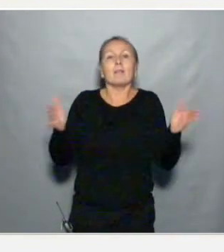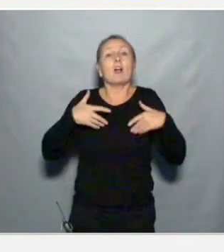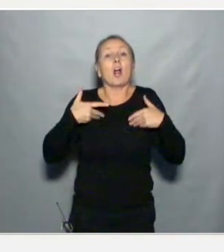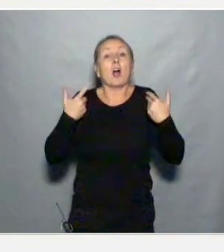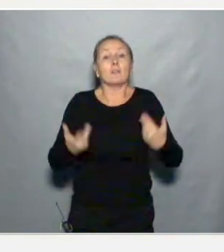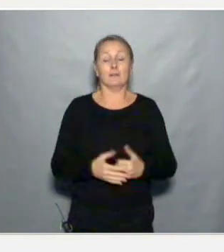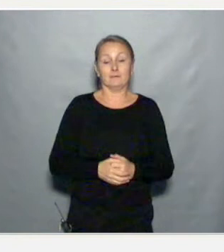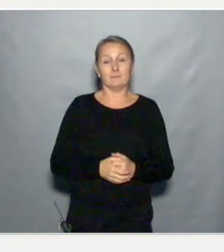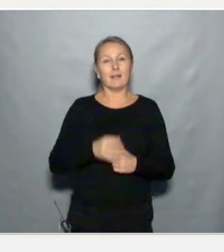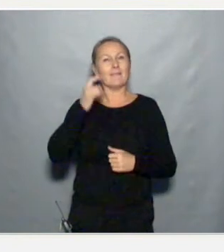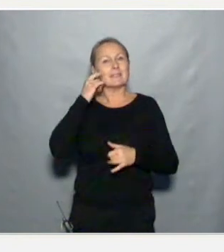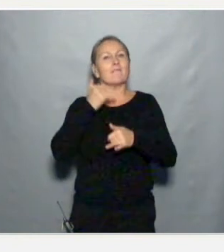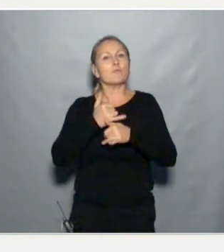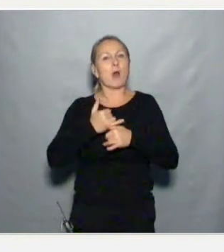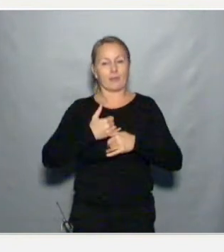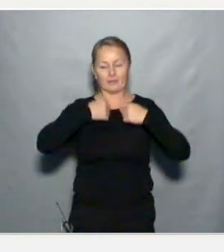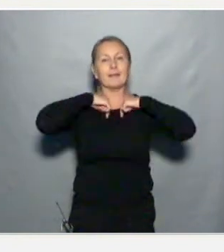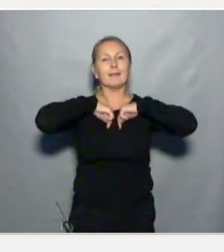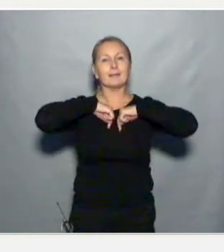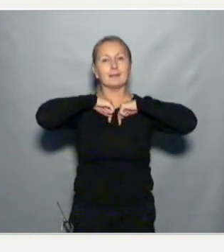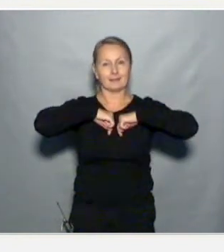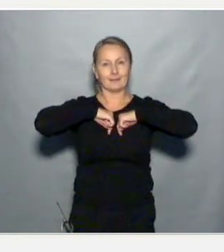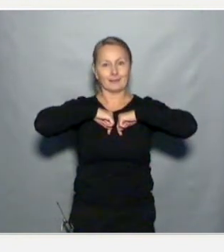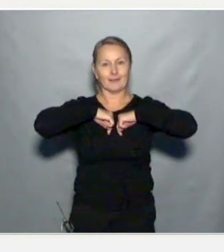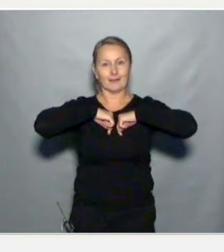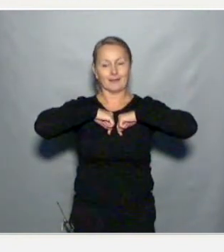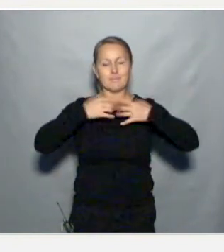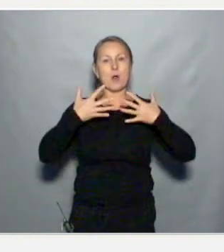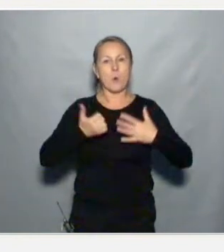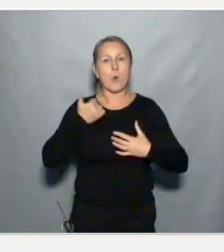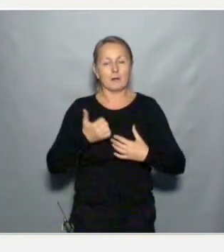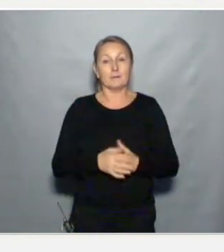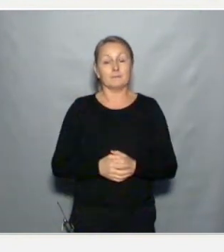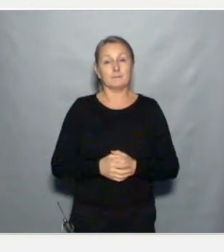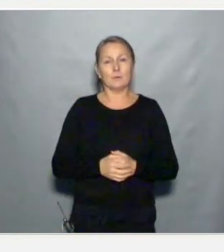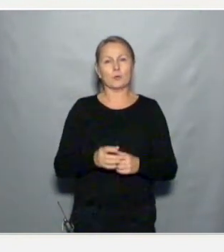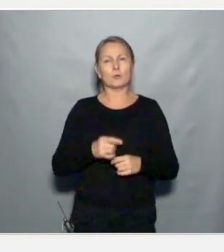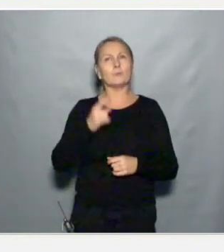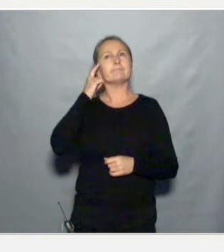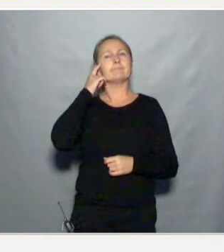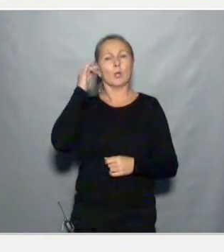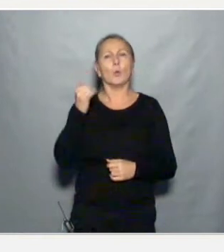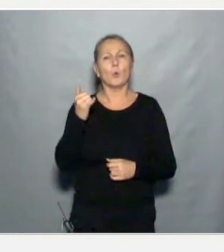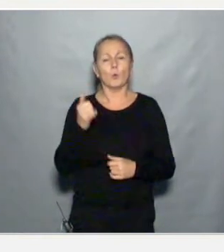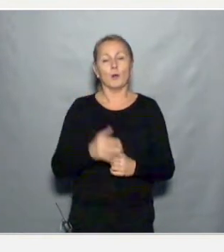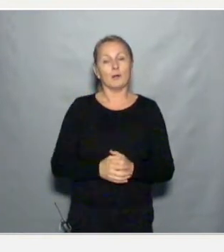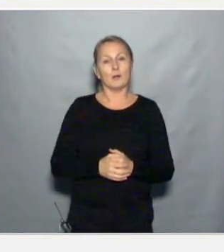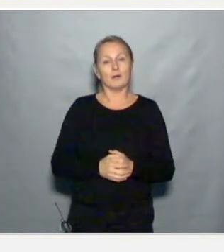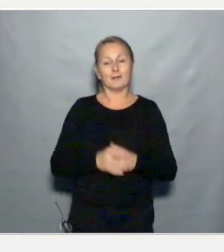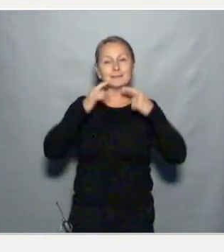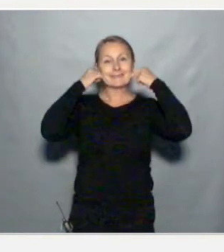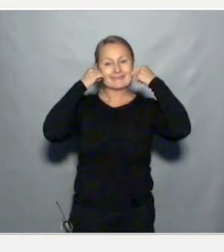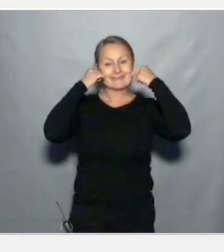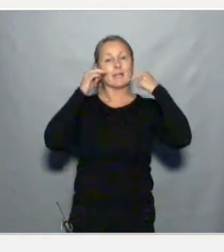För jag visste ju hur jag mådde inombords redan i så där unga år. Sen slog det mig ett jo. Det här